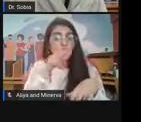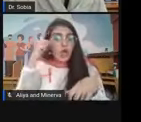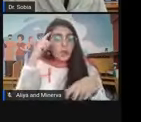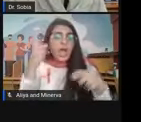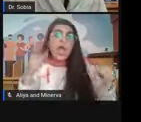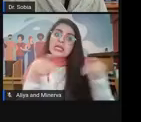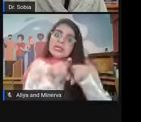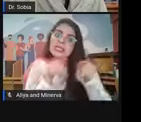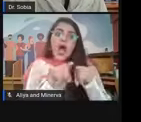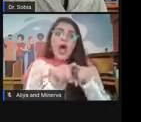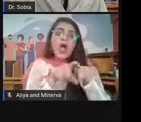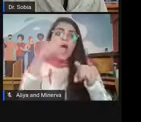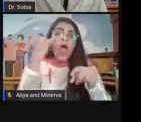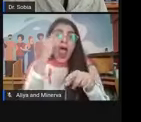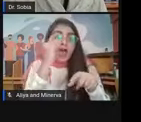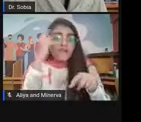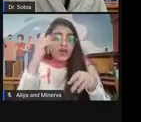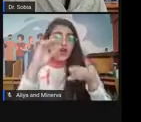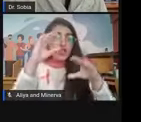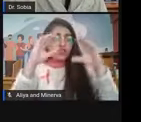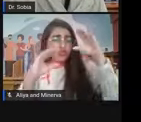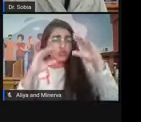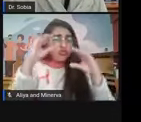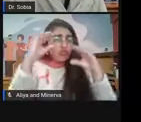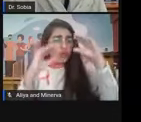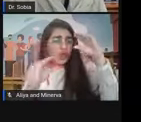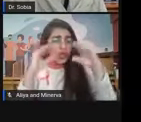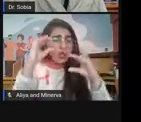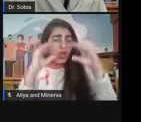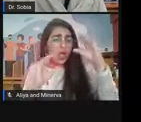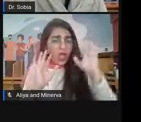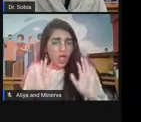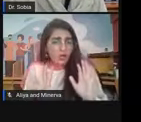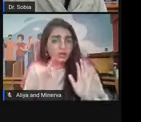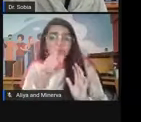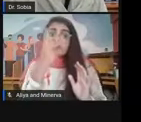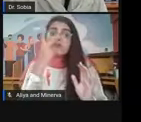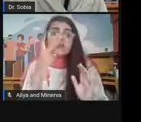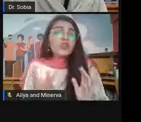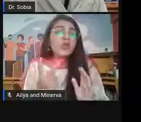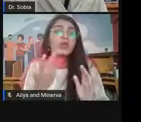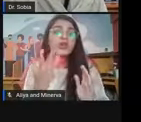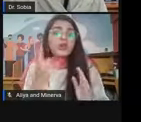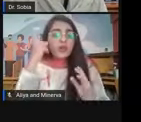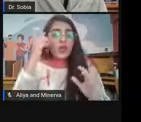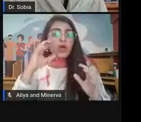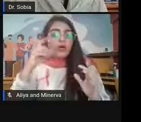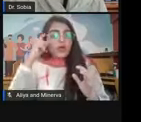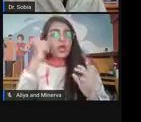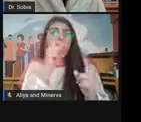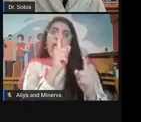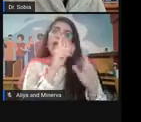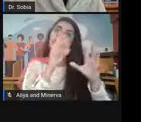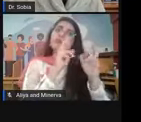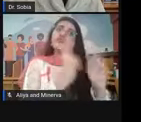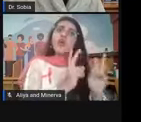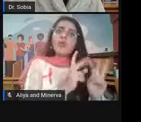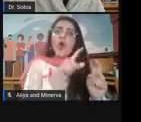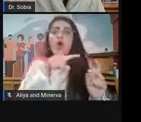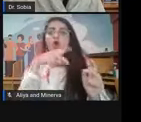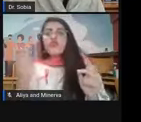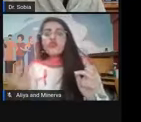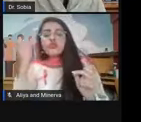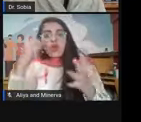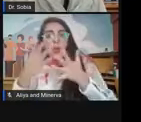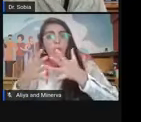हो इट्स लाइक नजदीक का फर्क पड़ गया कुछ, बट यू विल नॉट नोटिस कि एक ब्रेस्ट बिल्कुल ही नॉर्मल है और एक ब्रेस्ट बिल्कुल